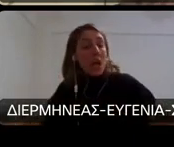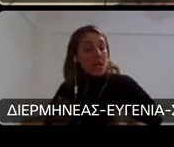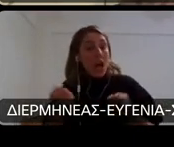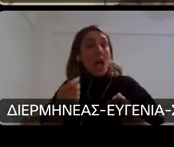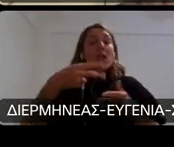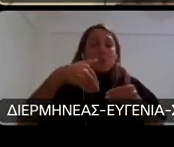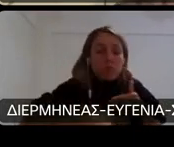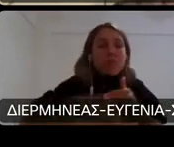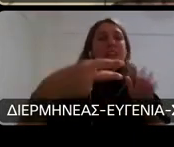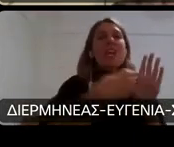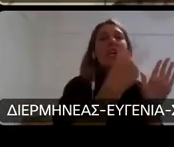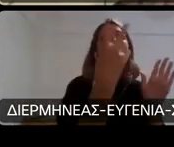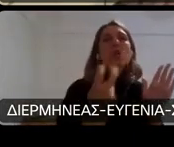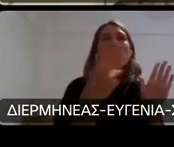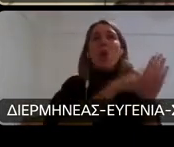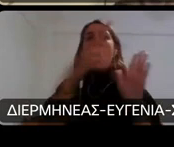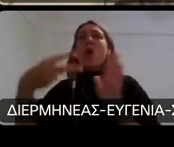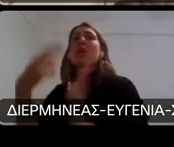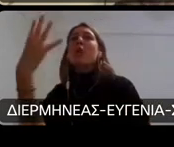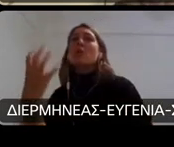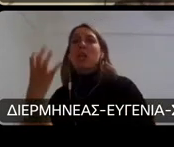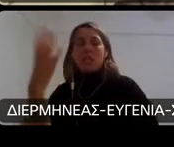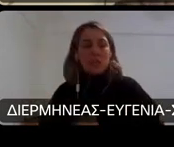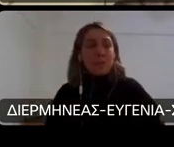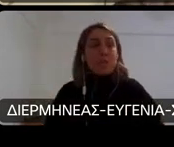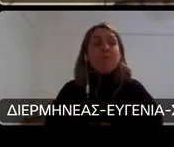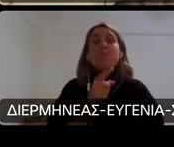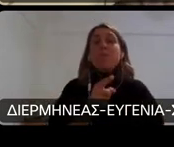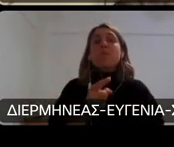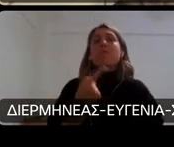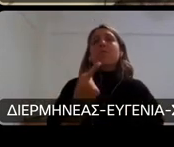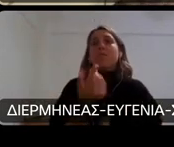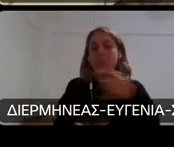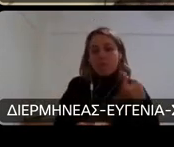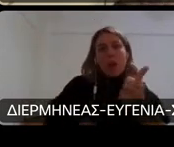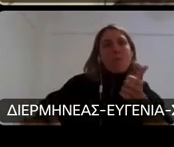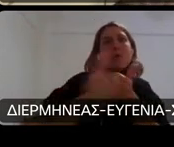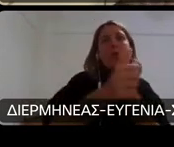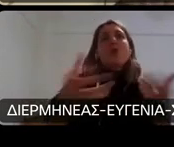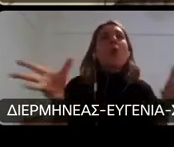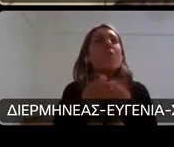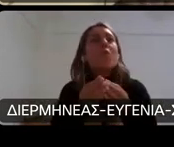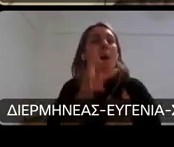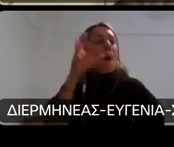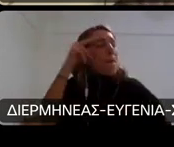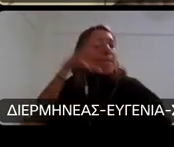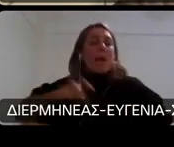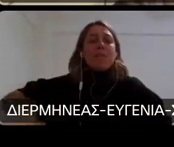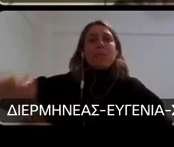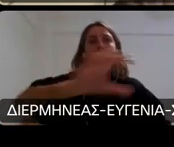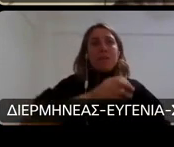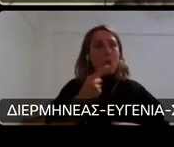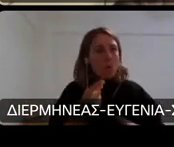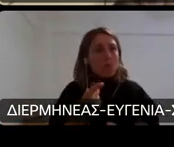24, μεταξύ των πεδίων προτεραιότητας που έχουν συγκεκριμενοποιηθεί για το Πανεπιστήμιό μας για παρεμβάσεις